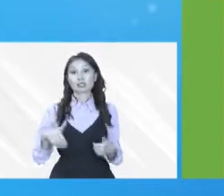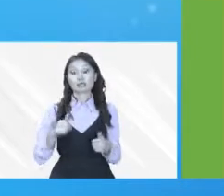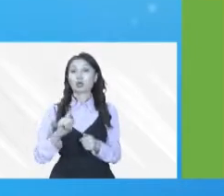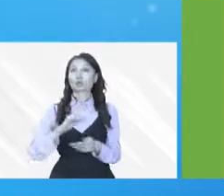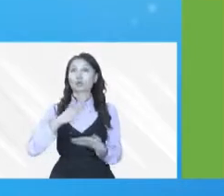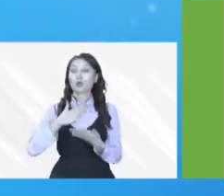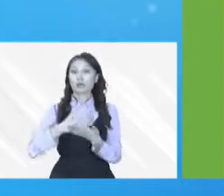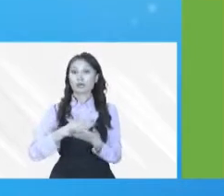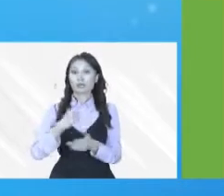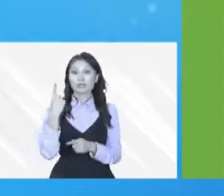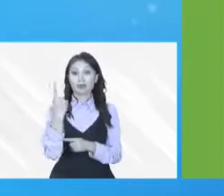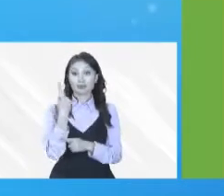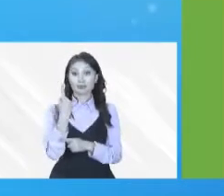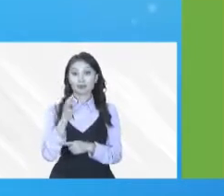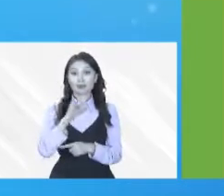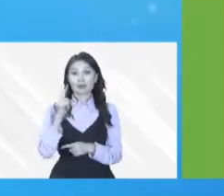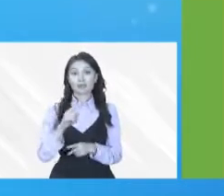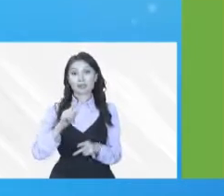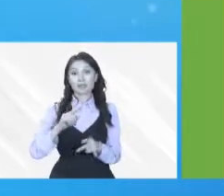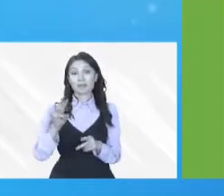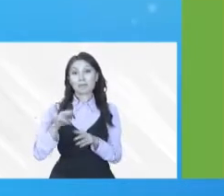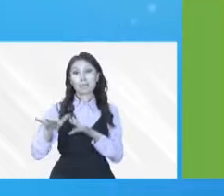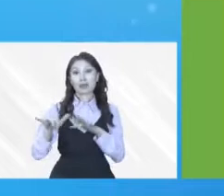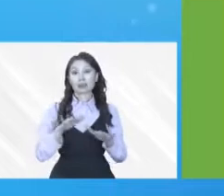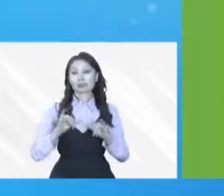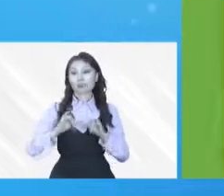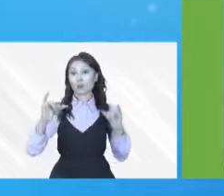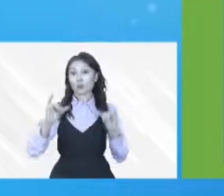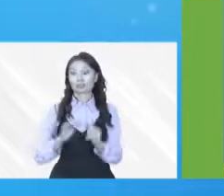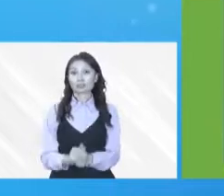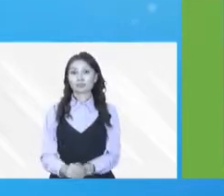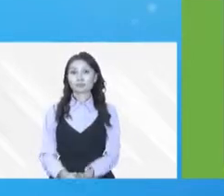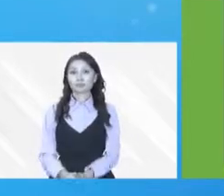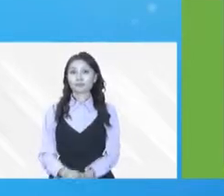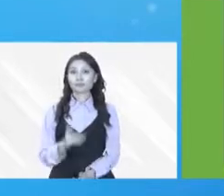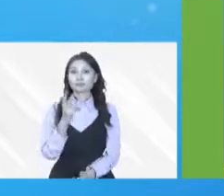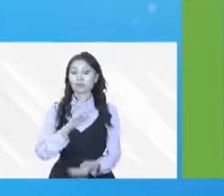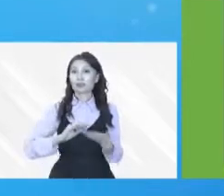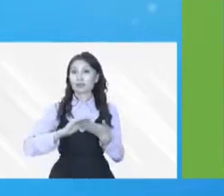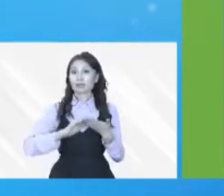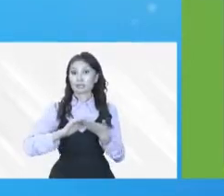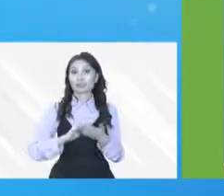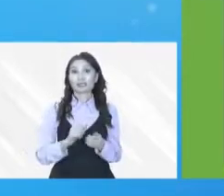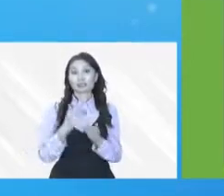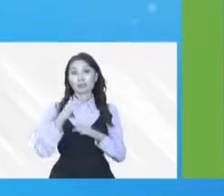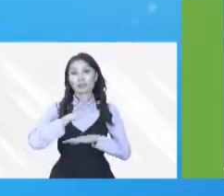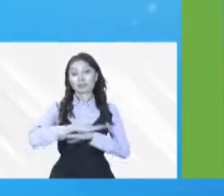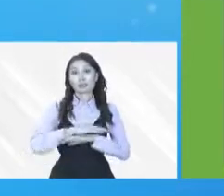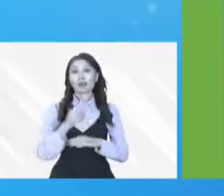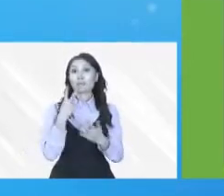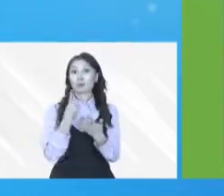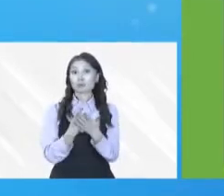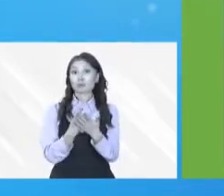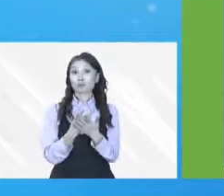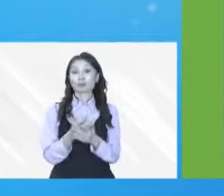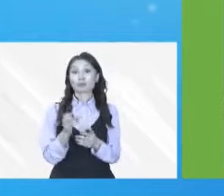что является одним из механизмов роста. Для закрепления материала